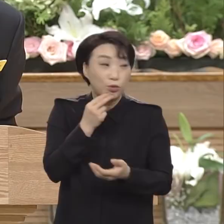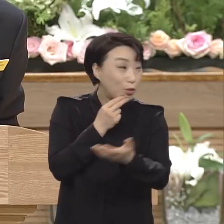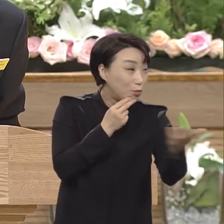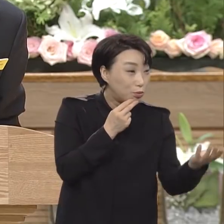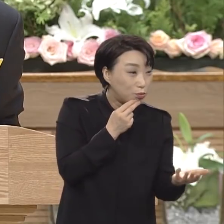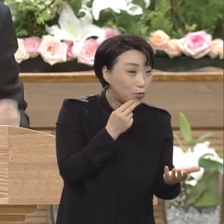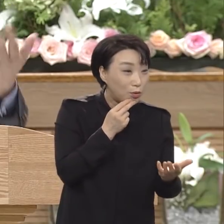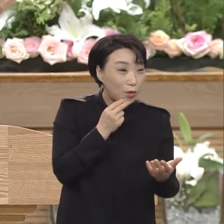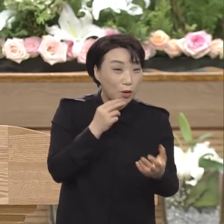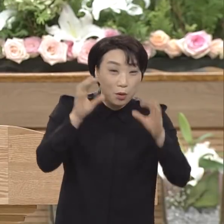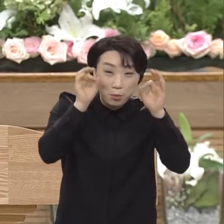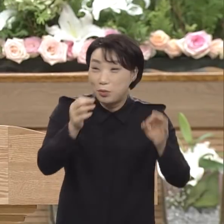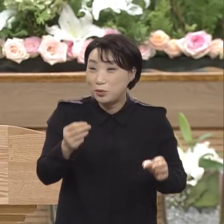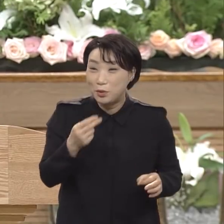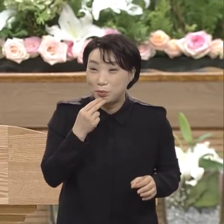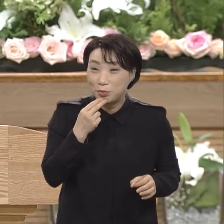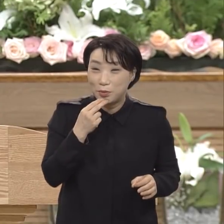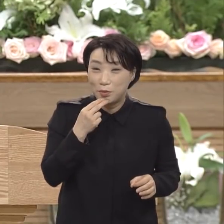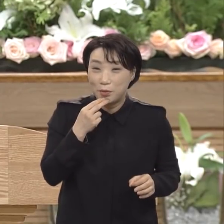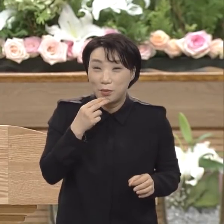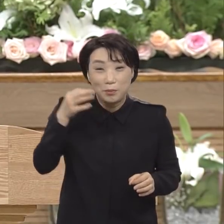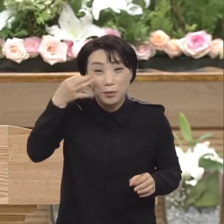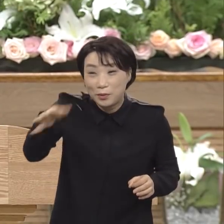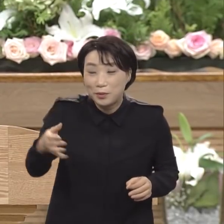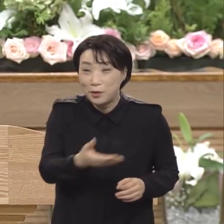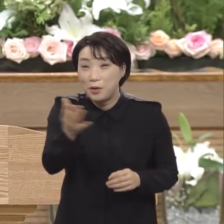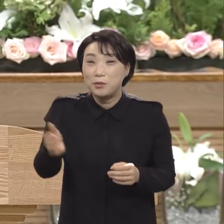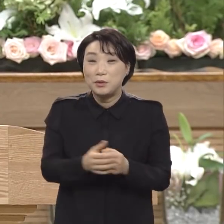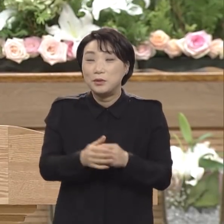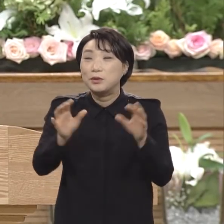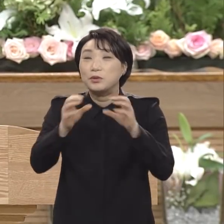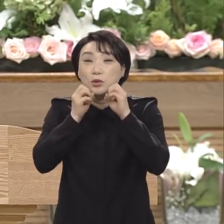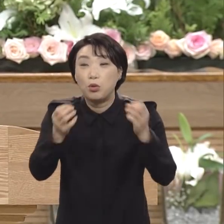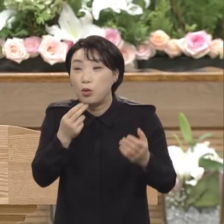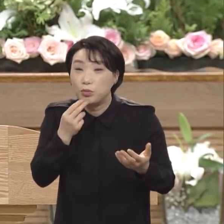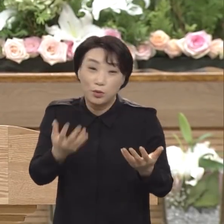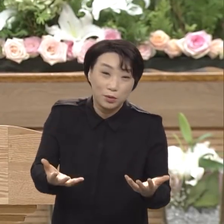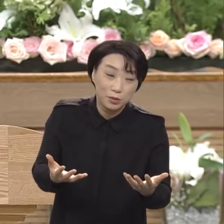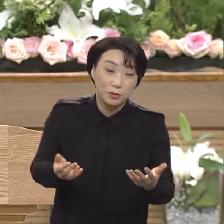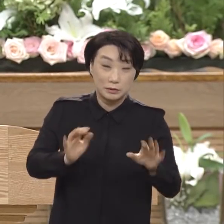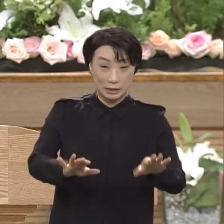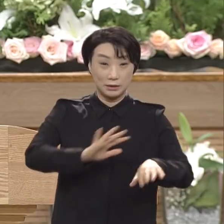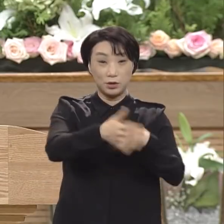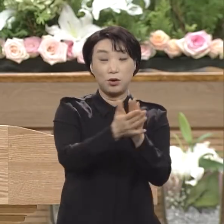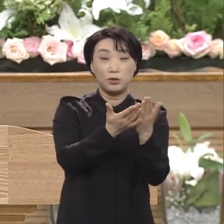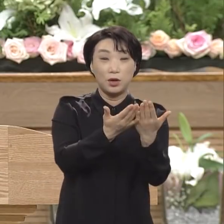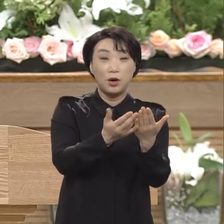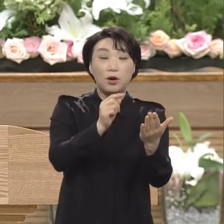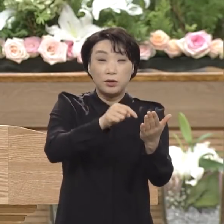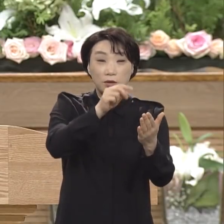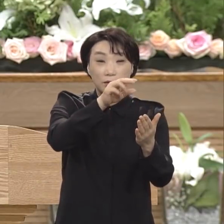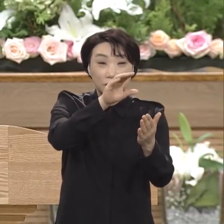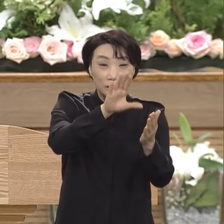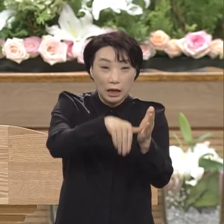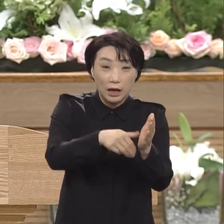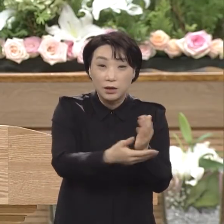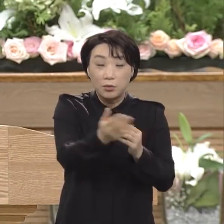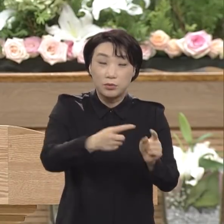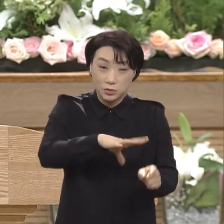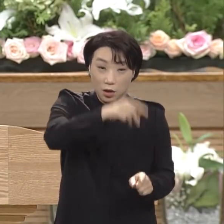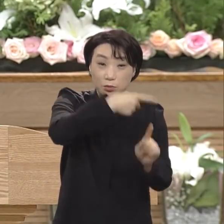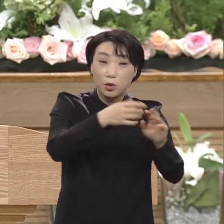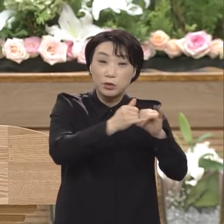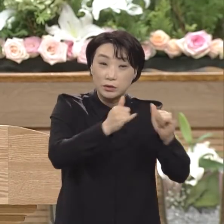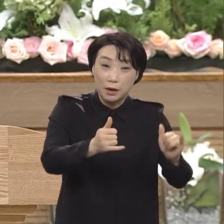갖겠어요? 죽어도 전해주는 자가 없다면. 그럼 성경 이후에 지금까지 성경의